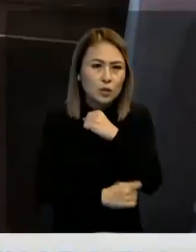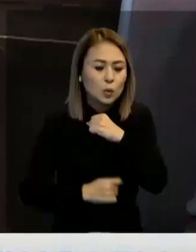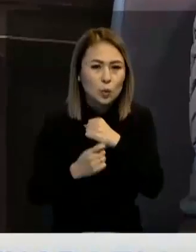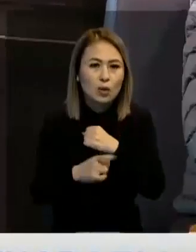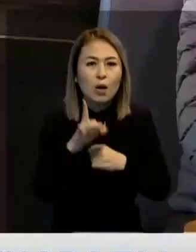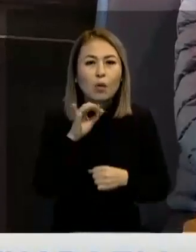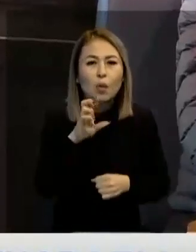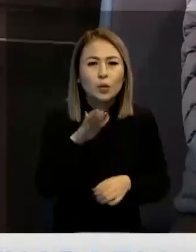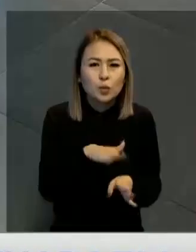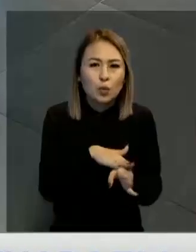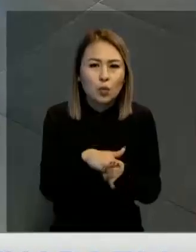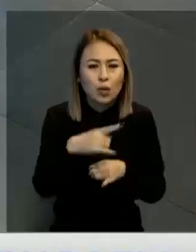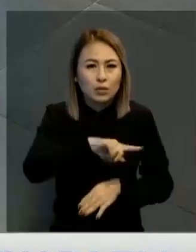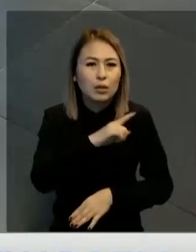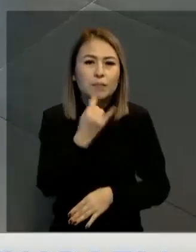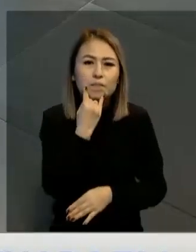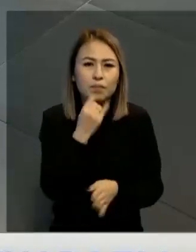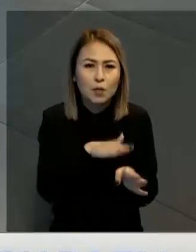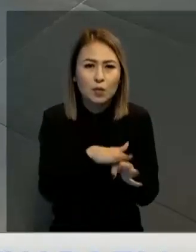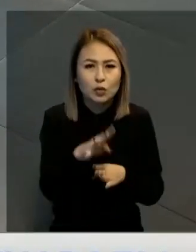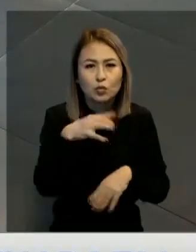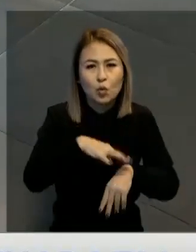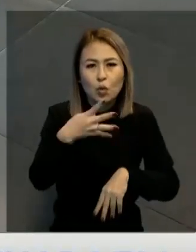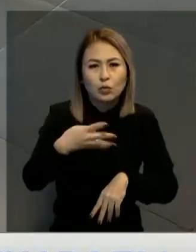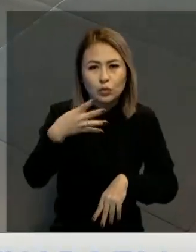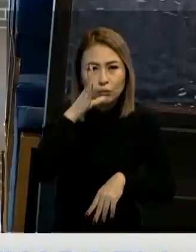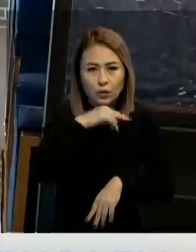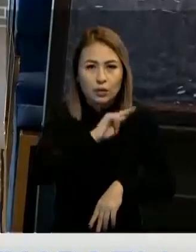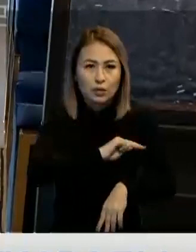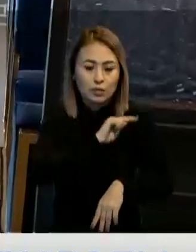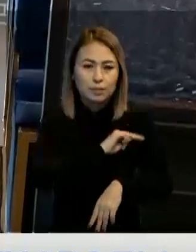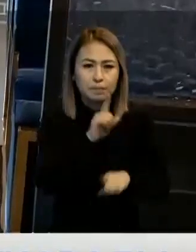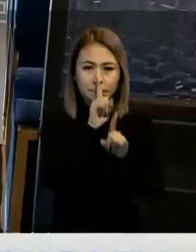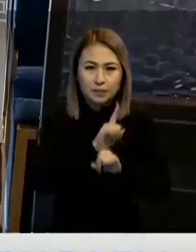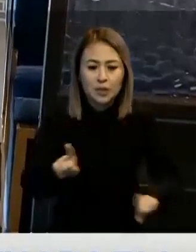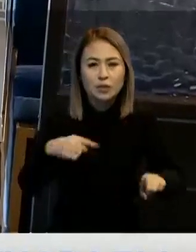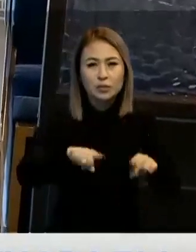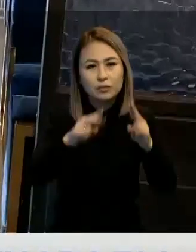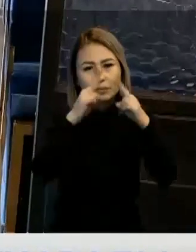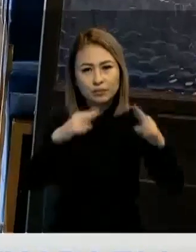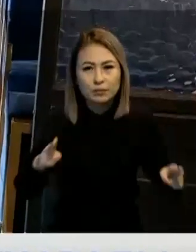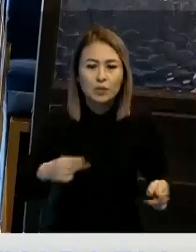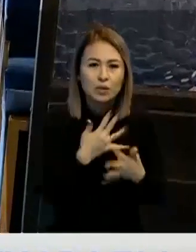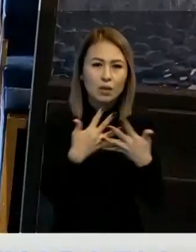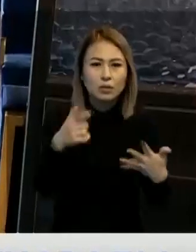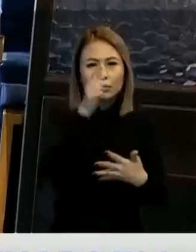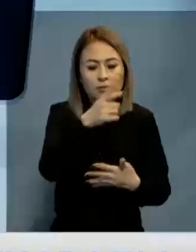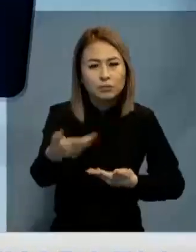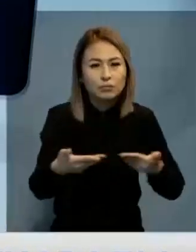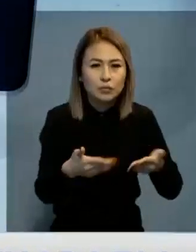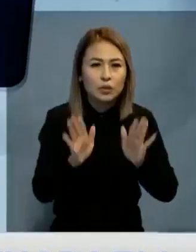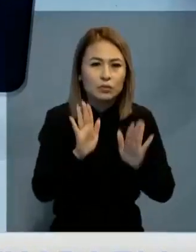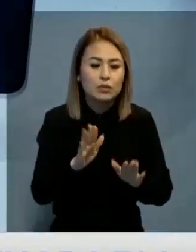институтында жасалған. Робот толық қуатталған соң 4 сағат жұмыс істей алады. Тағы бір ерекшелігі ғимарат ішінде тек адамдар жүрген жерлерді